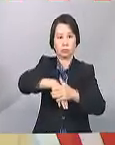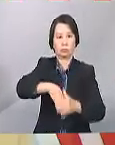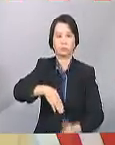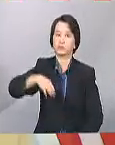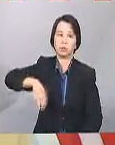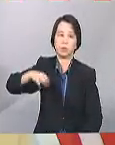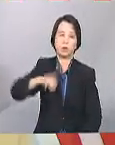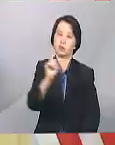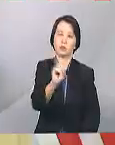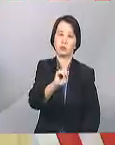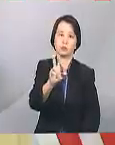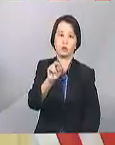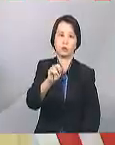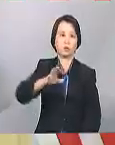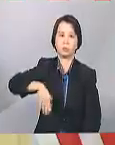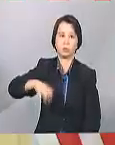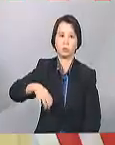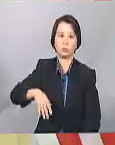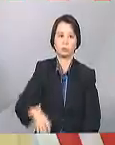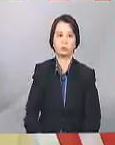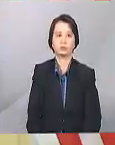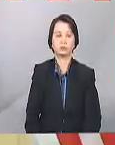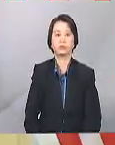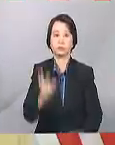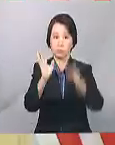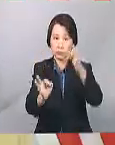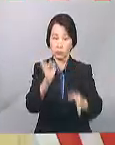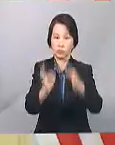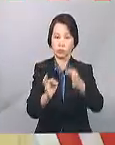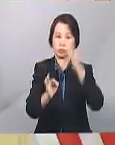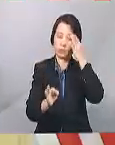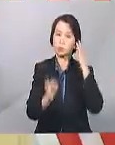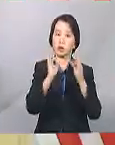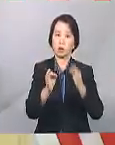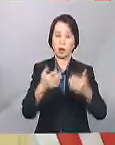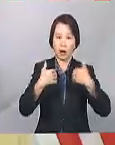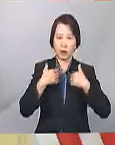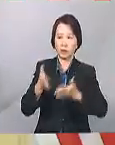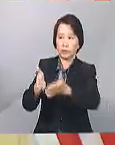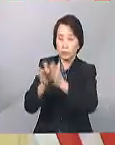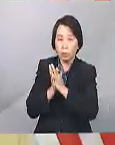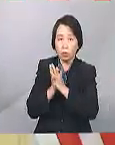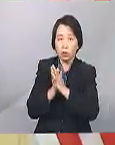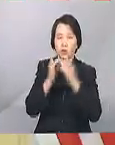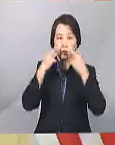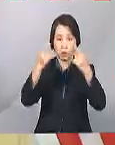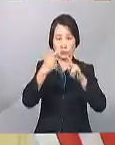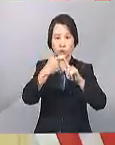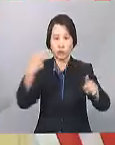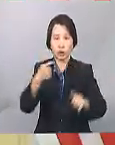kita benarkan. Ya, walaupun jika ada permohonan secara rasmi daripada